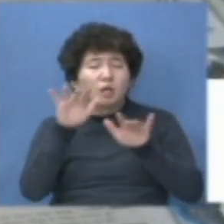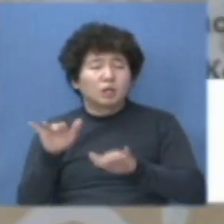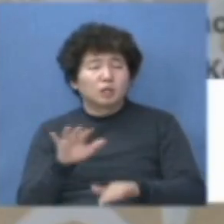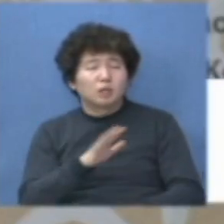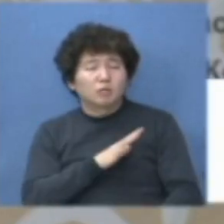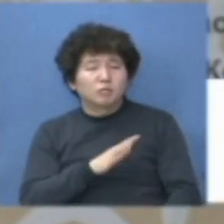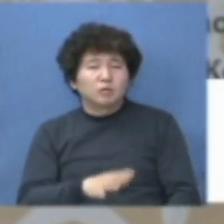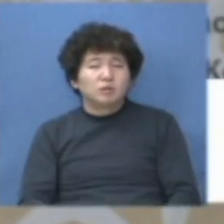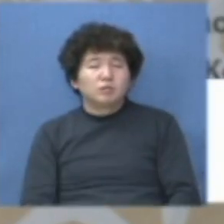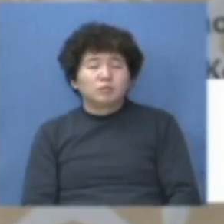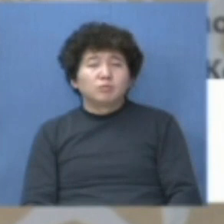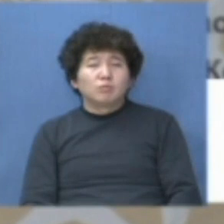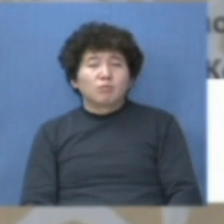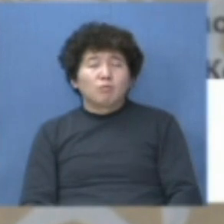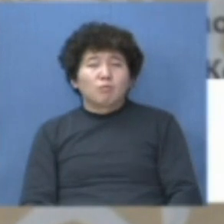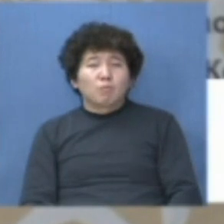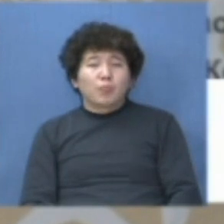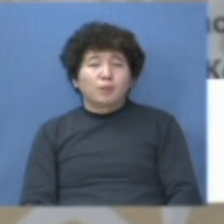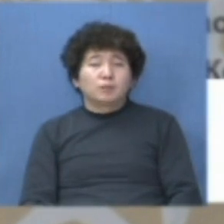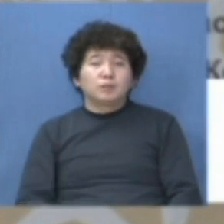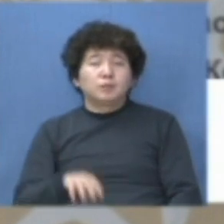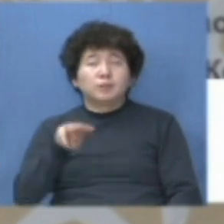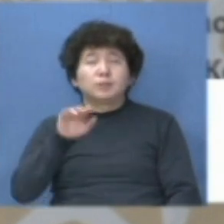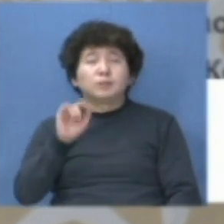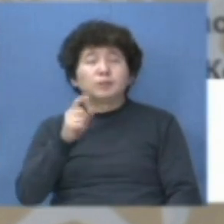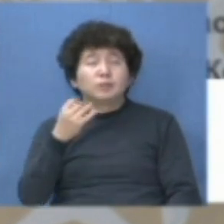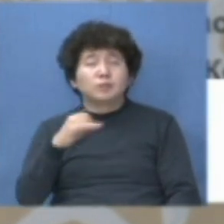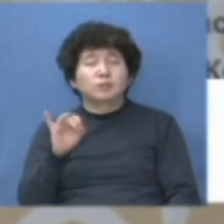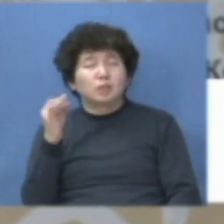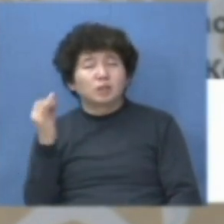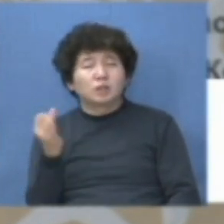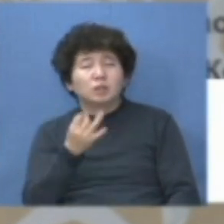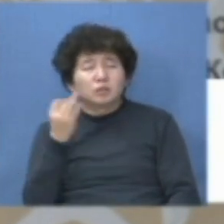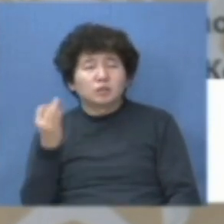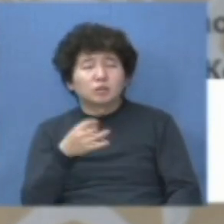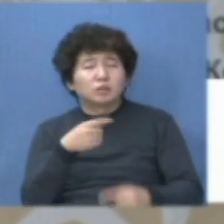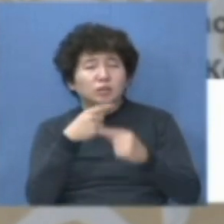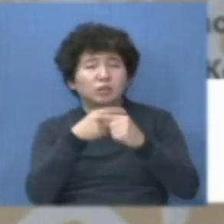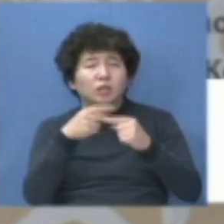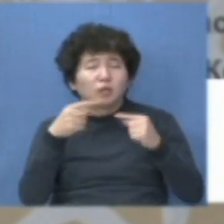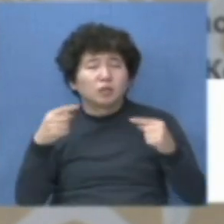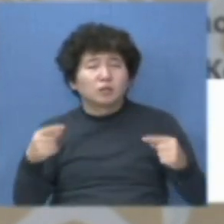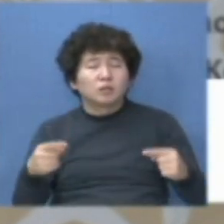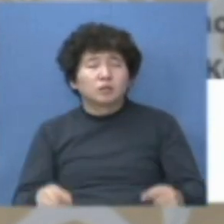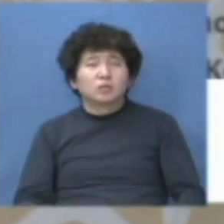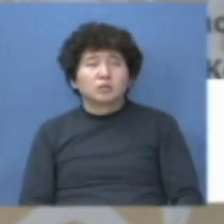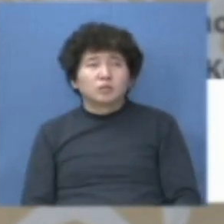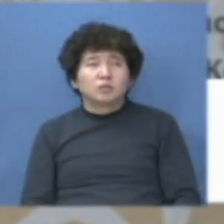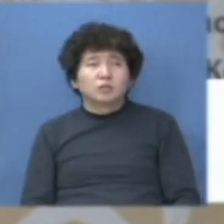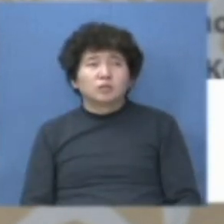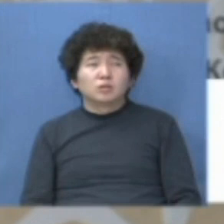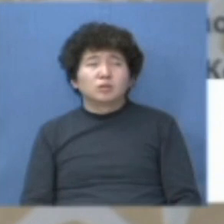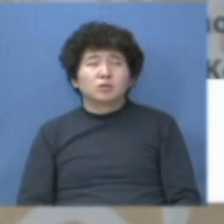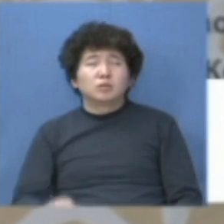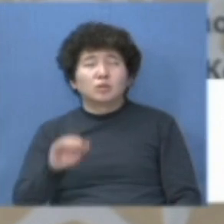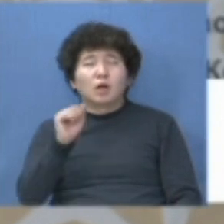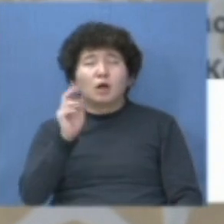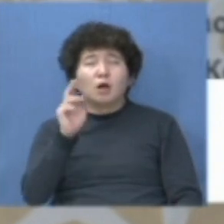алды. Бұл мұражайда өте қызықты заттар көп екен. Әртүрлі акттар туралы көрсетті, және